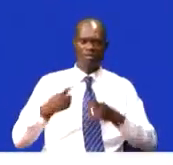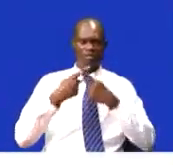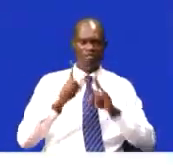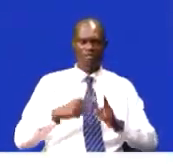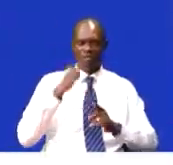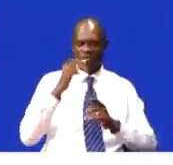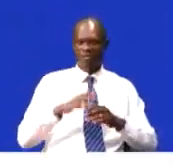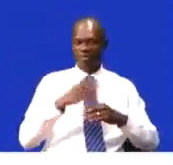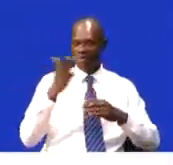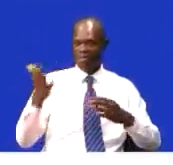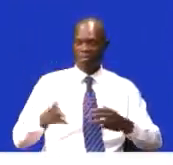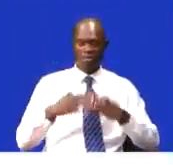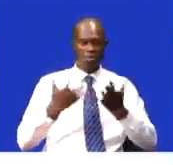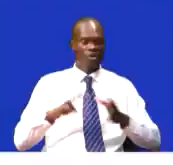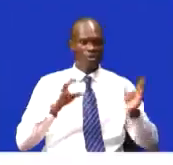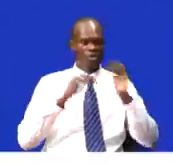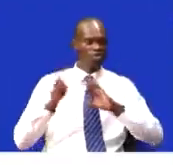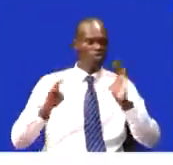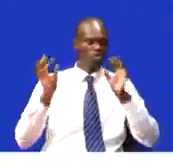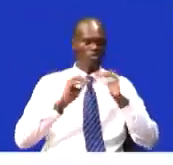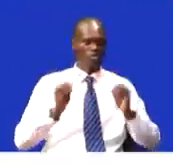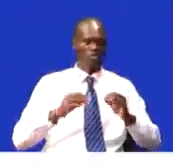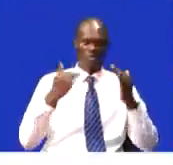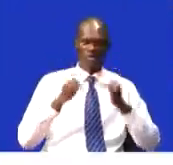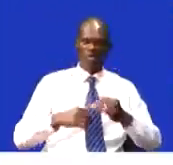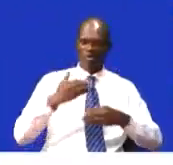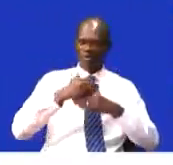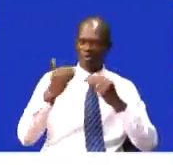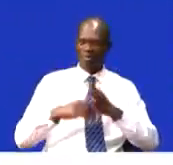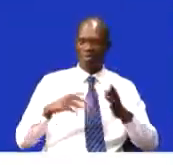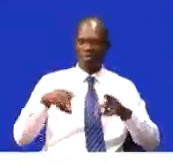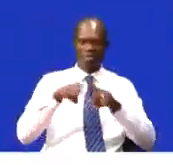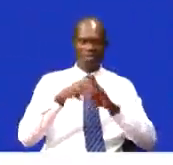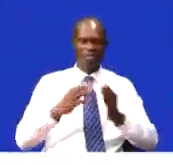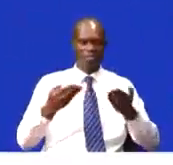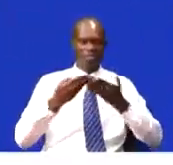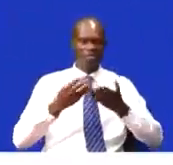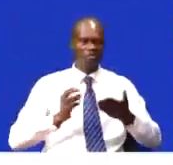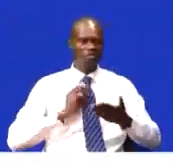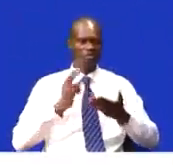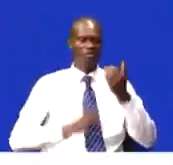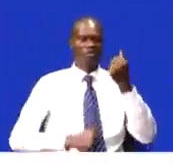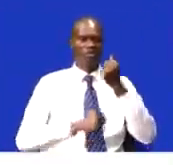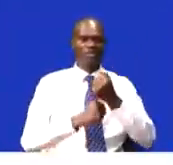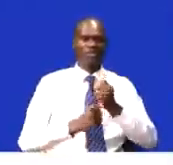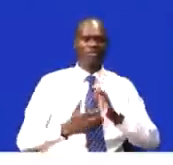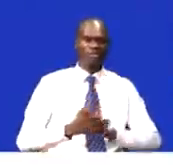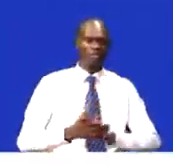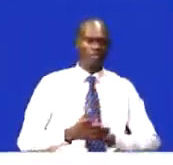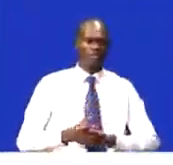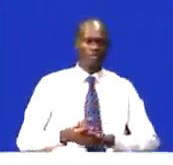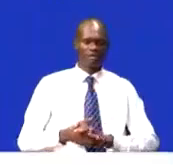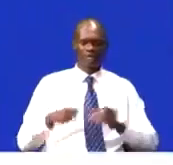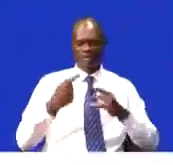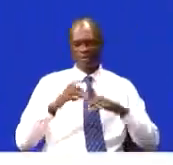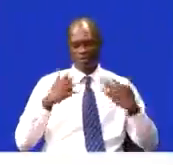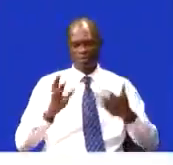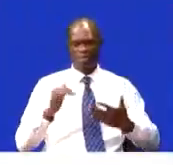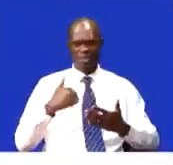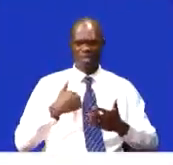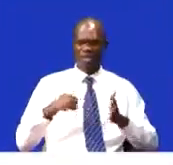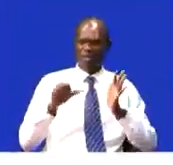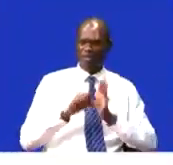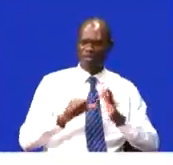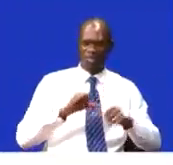wasemonwa kama wadhiye ma wagedo momiyowa support gi mabati mamoko. Kama ne bet chandowa matin